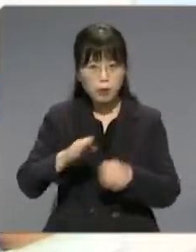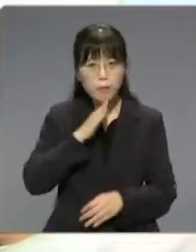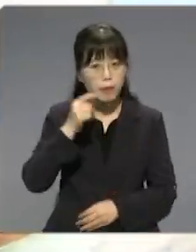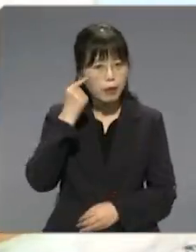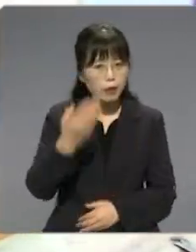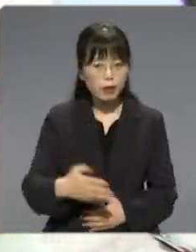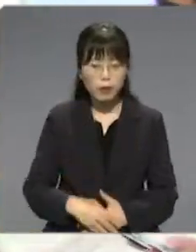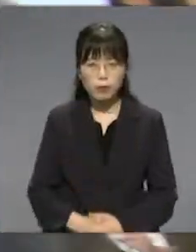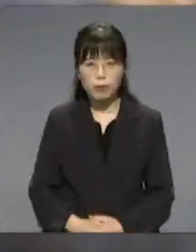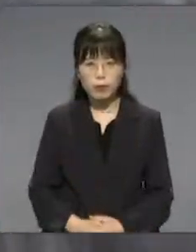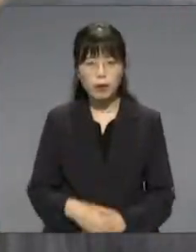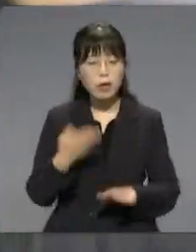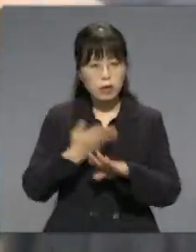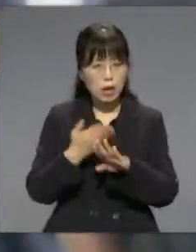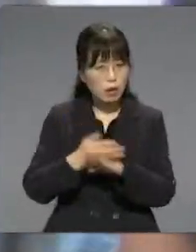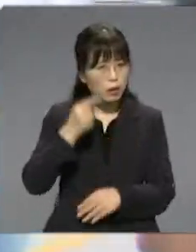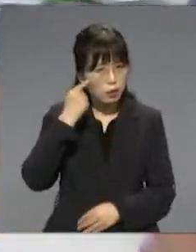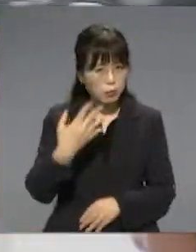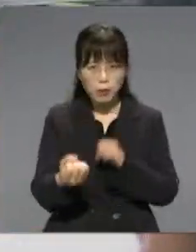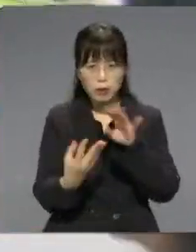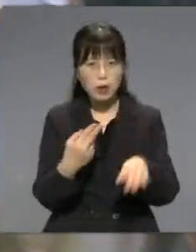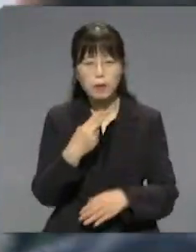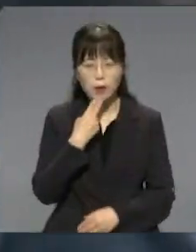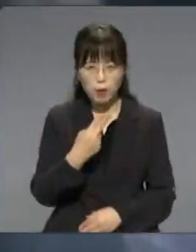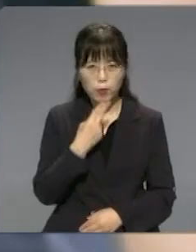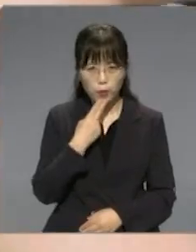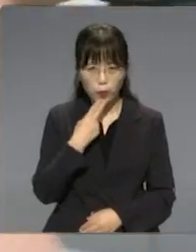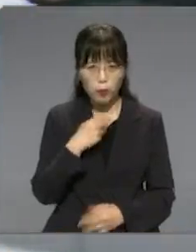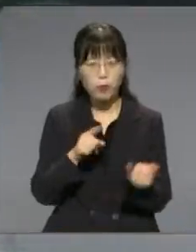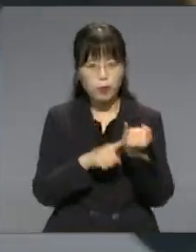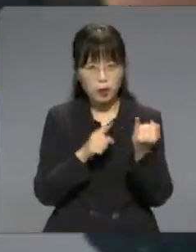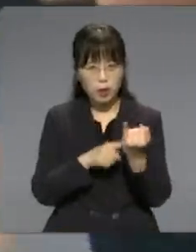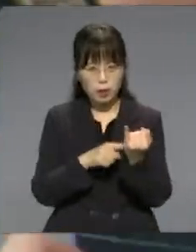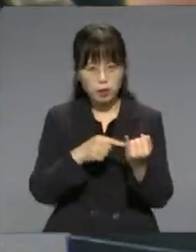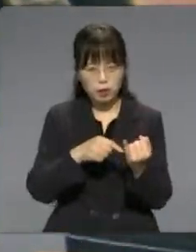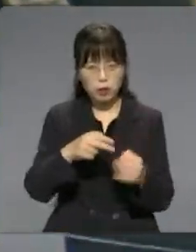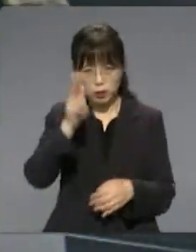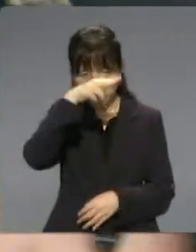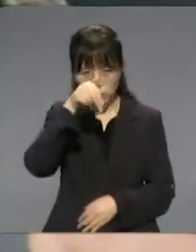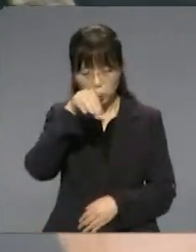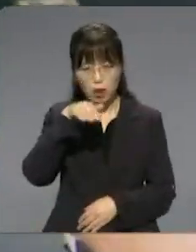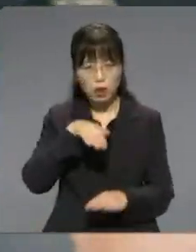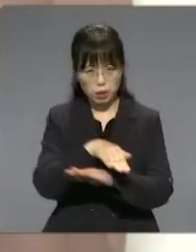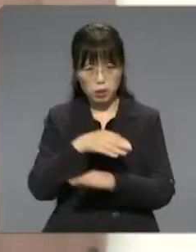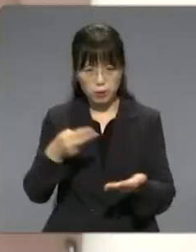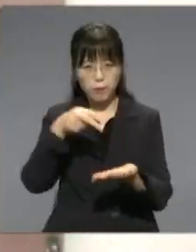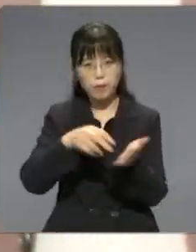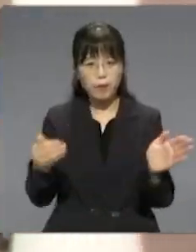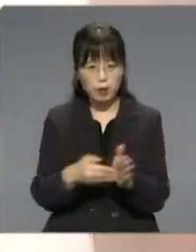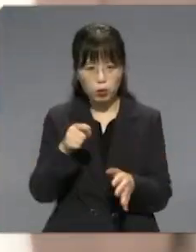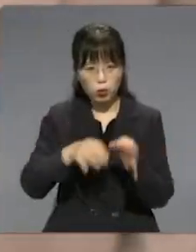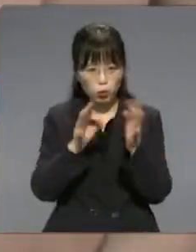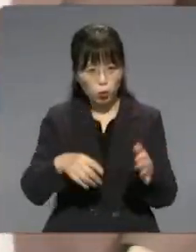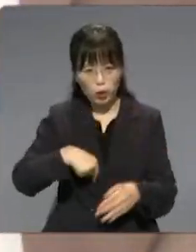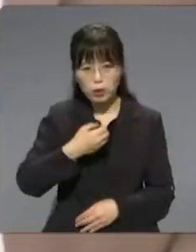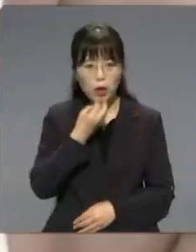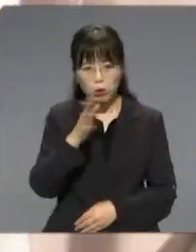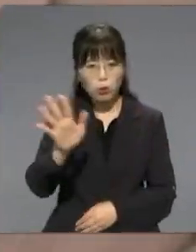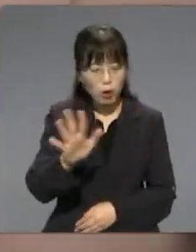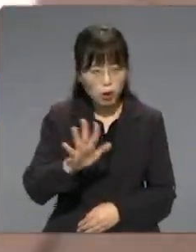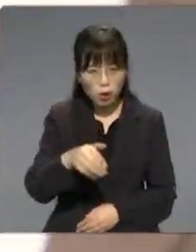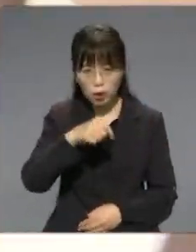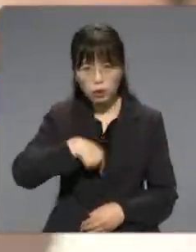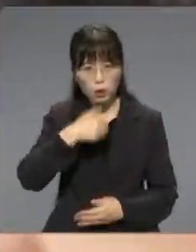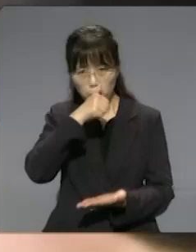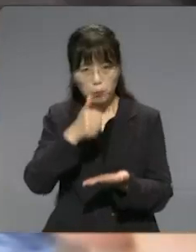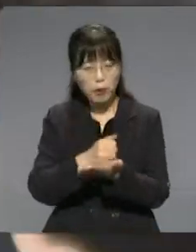맞나요? 다른 질문에도 답변을 하지 않고 A씨는 호송차에 탑승했습니다. 그동안 왜 자수는 안 했습니까?